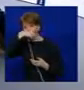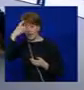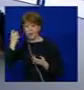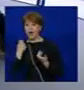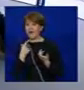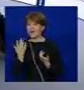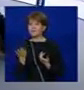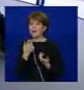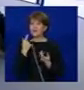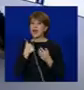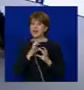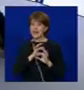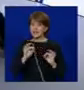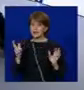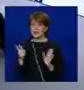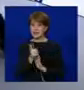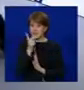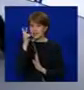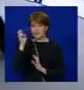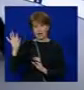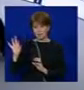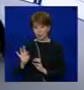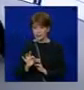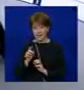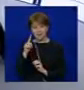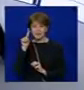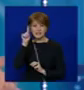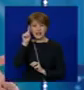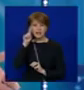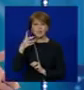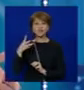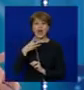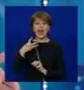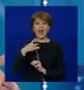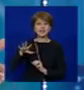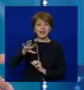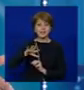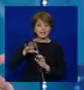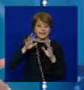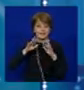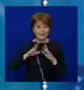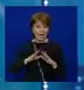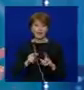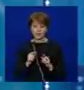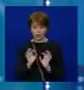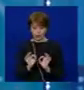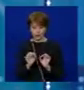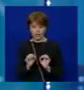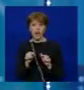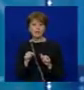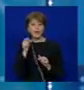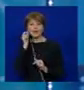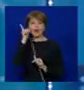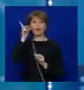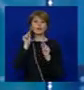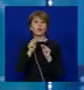при 17-20% вакцинирани есента ще е такава. Точно такава. Науката го казва, не